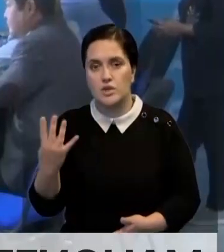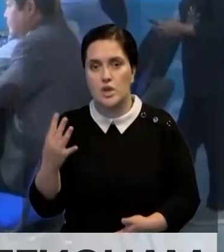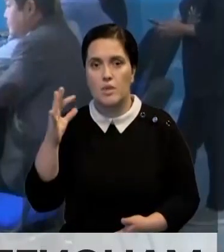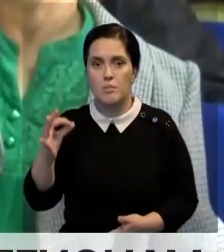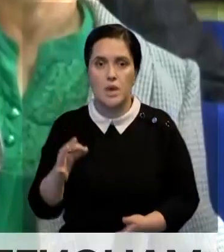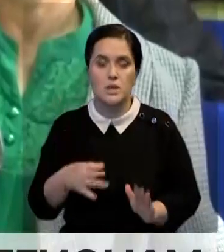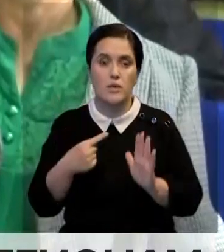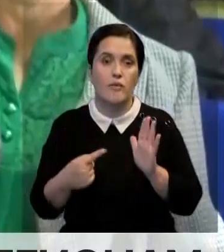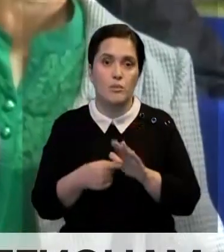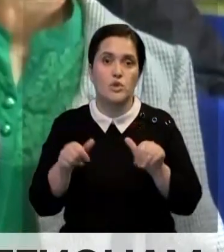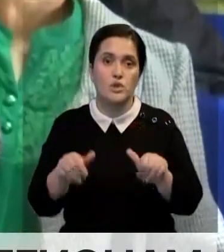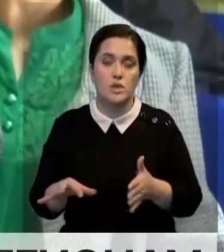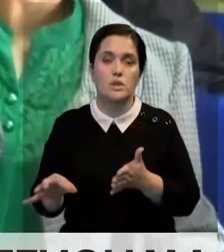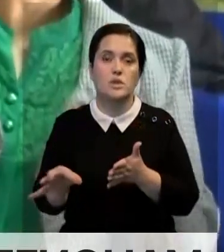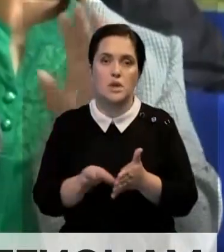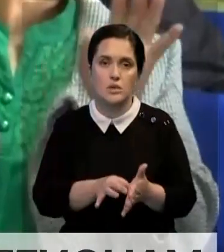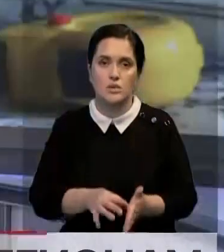20-24% вопросы решаются сразу же.